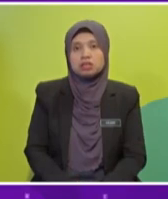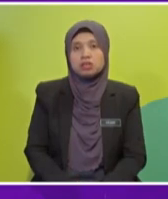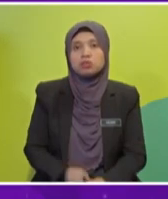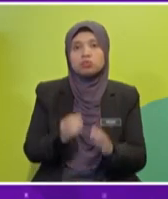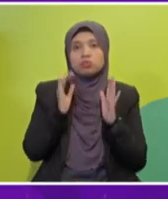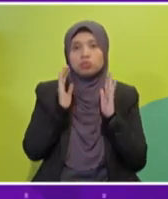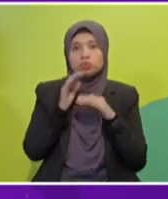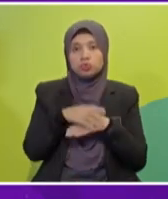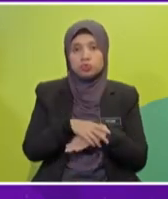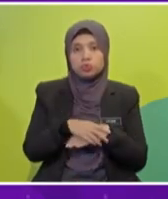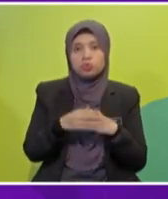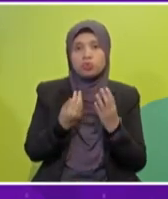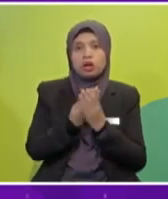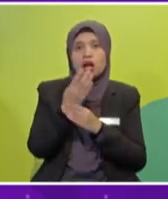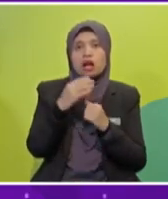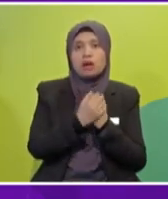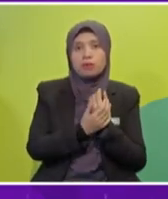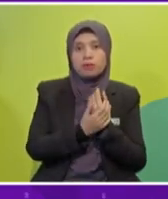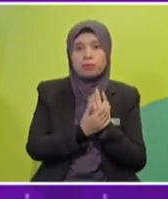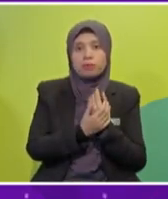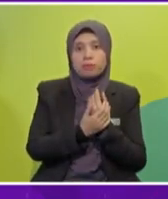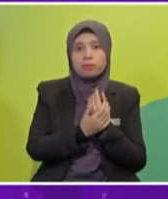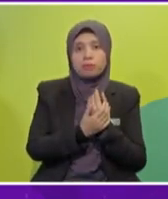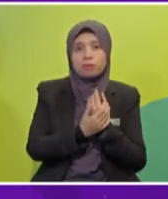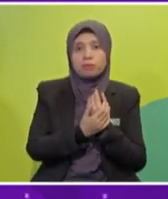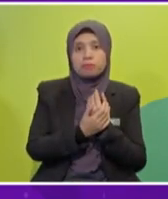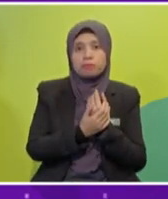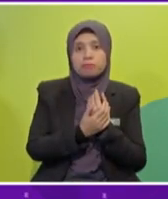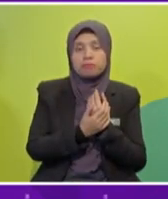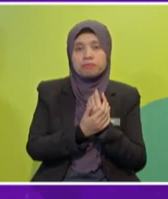Membasuh kemaluan daripada